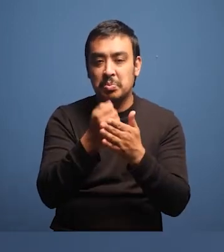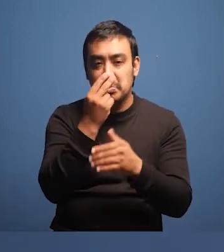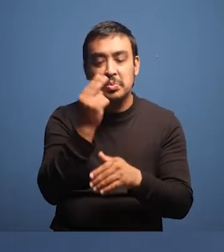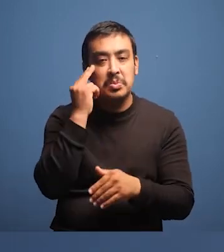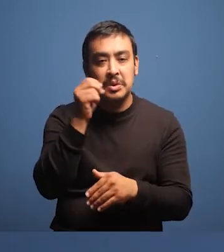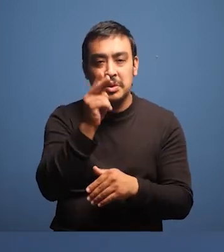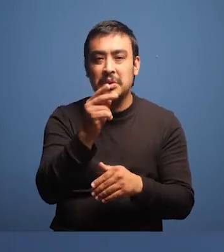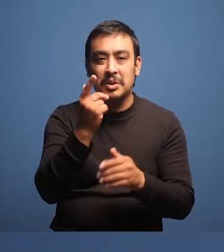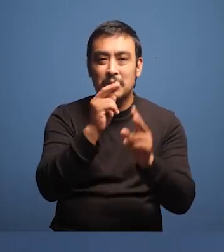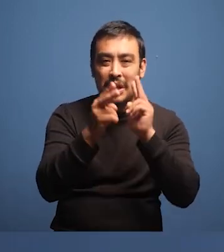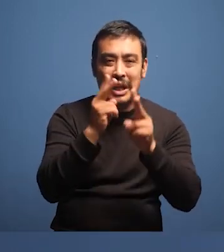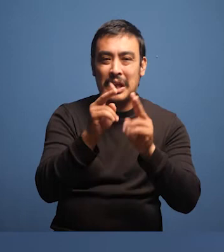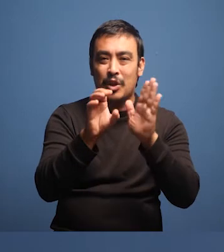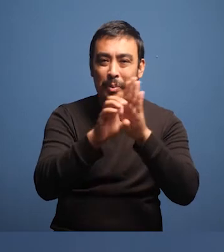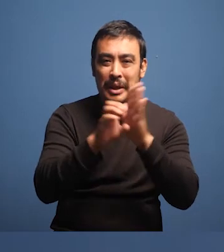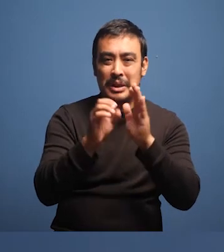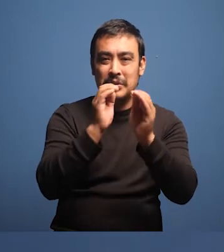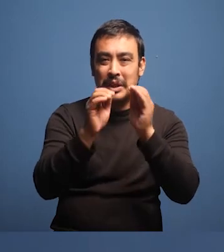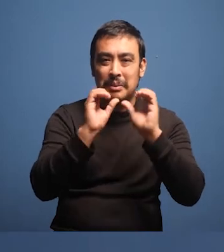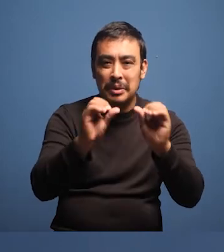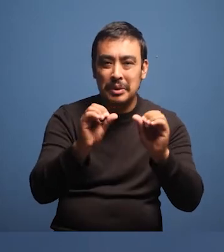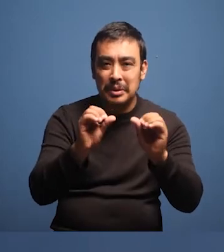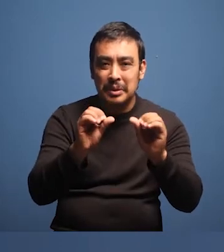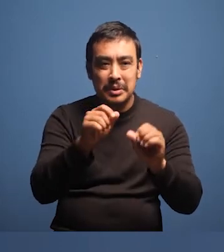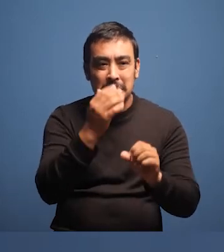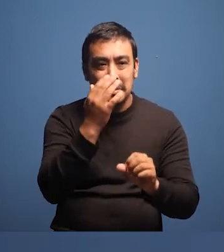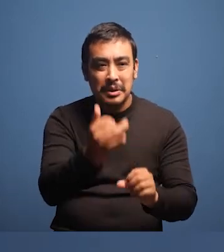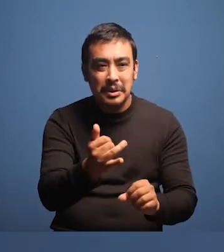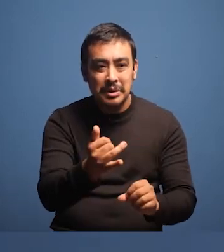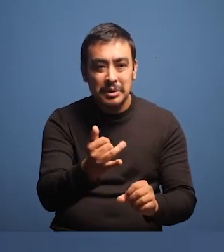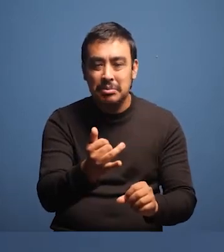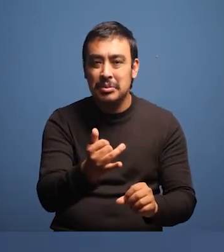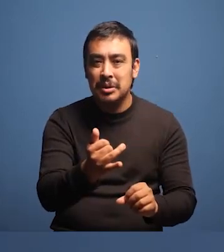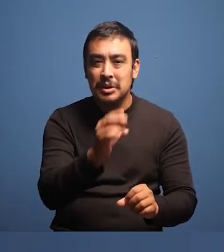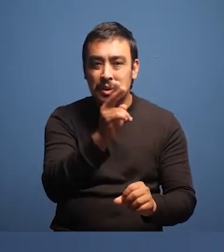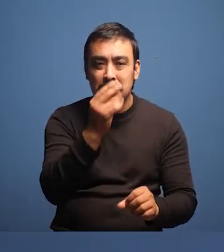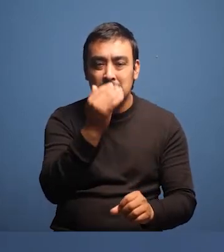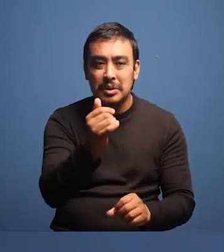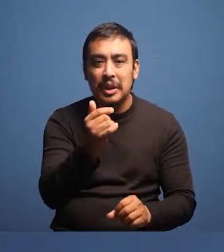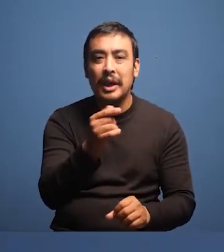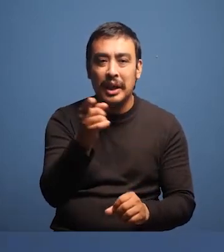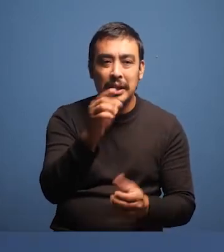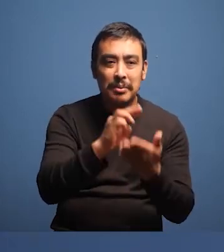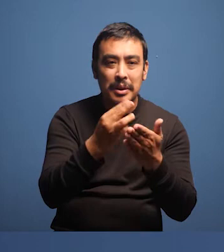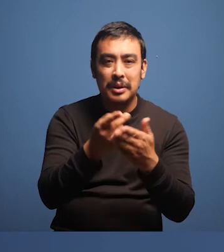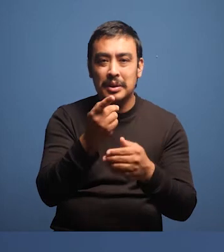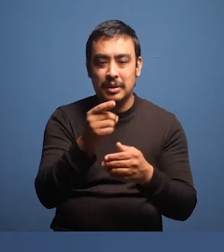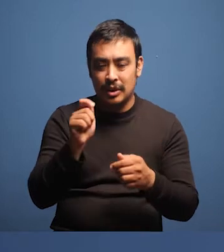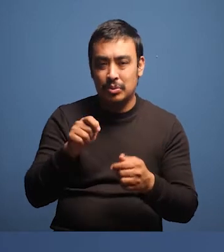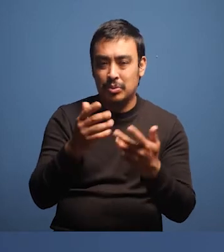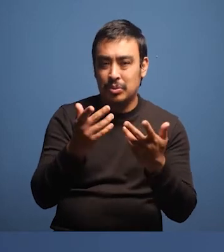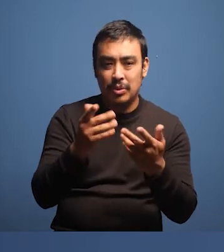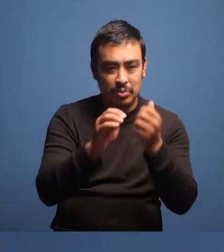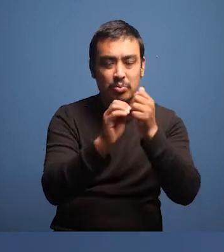खालको कमेन्टहरू युज गर्नुहुन्छ कि अनि वाइ दिस इज बिङ प्रिभलेन्ट भन्दा भर्खर मान्छेहरूले हेट स्पिच बुझ्दैछ अब हेट स्पिचको बारेमा त ल त भेटेकै छैन होइन